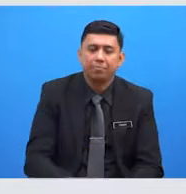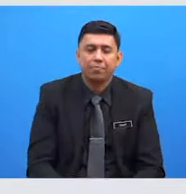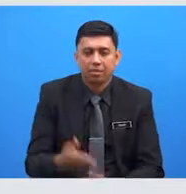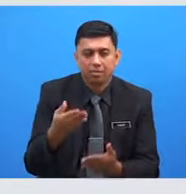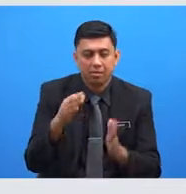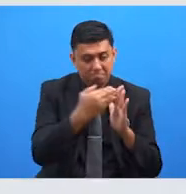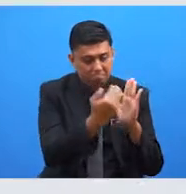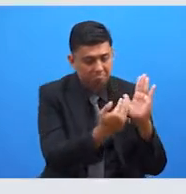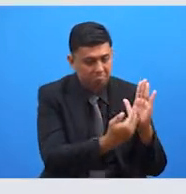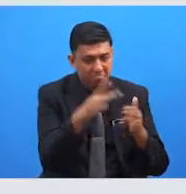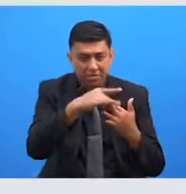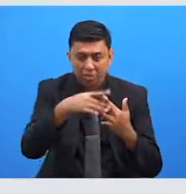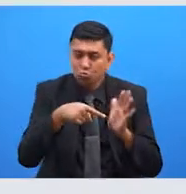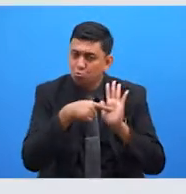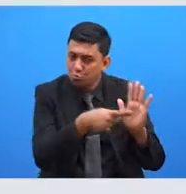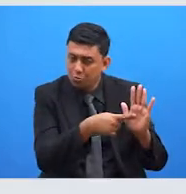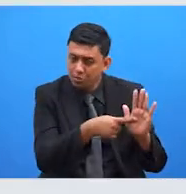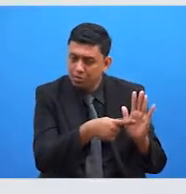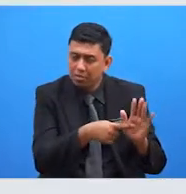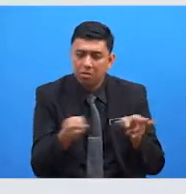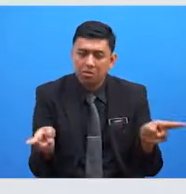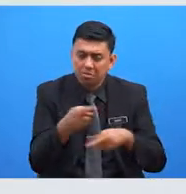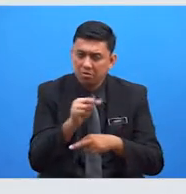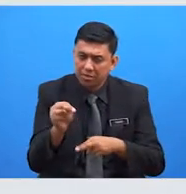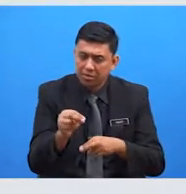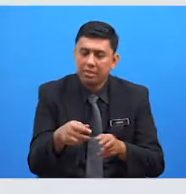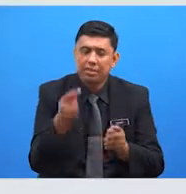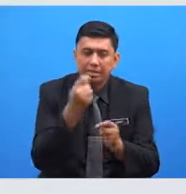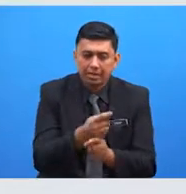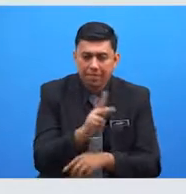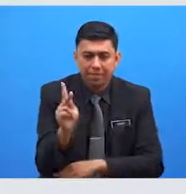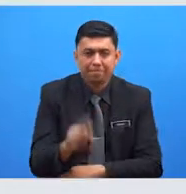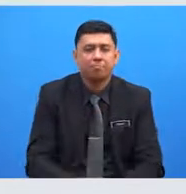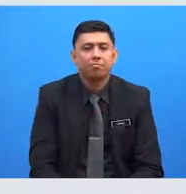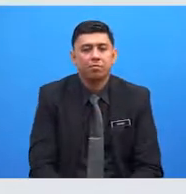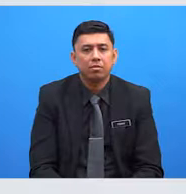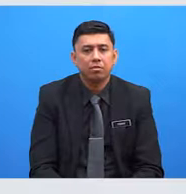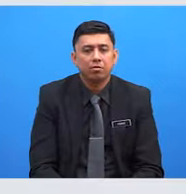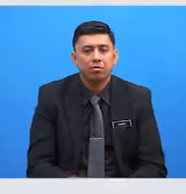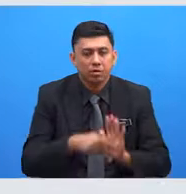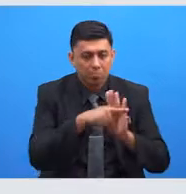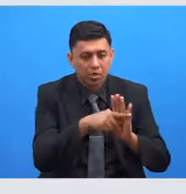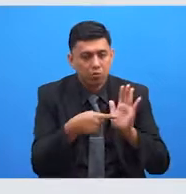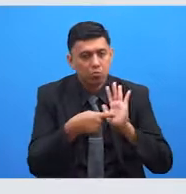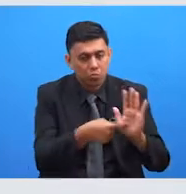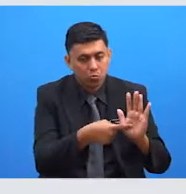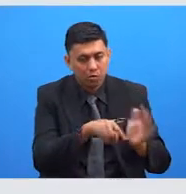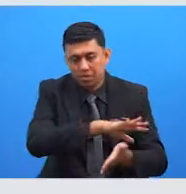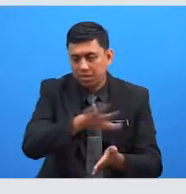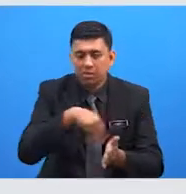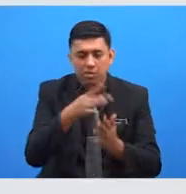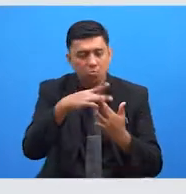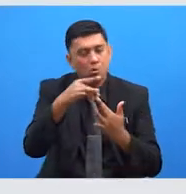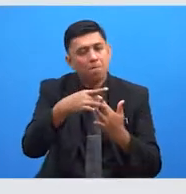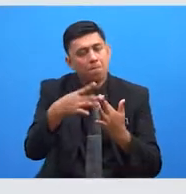Senarai pilihan anda akan ditunjukkan dalam ruangan yang telah ditetapkan. Paparan menunjukkan semua